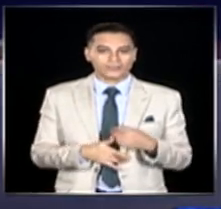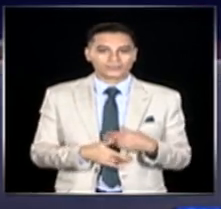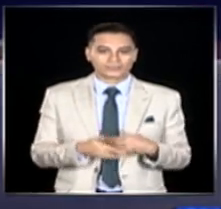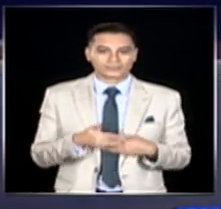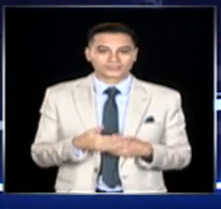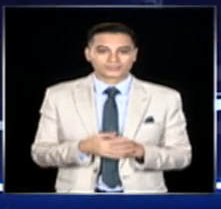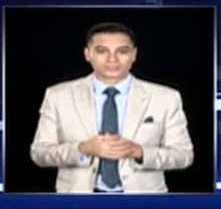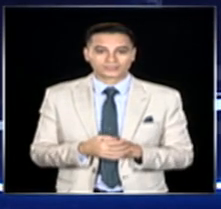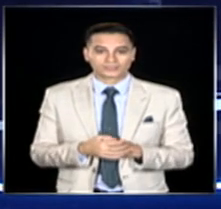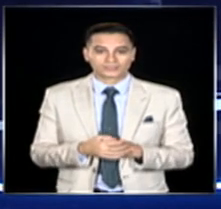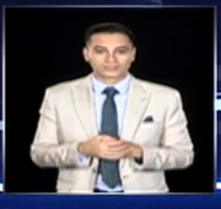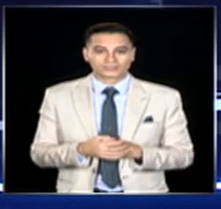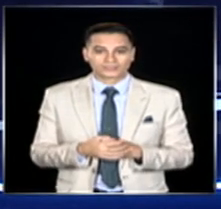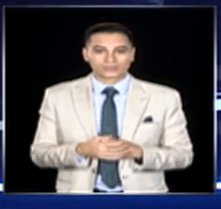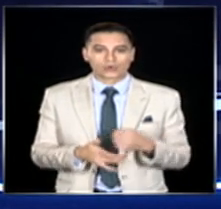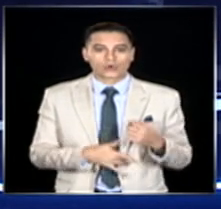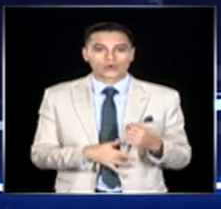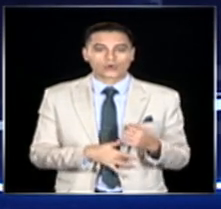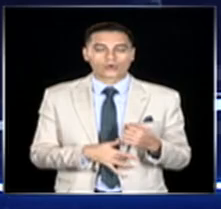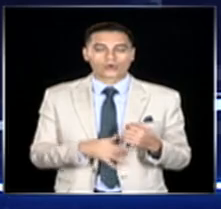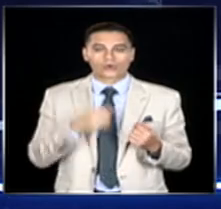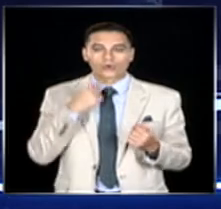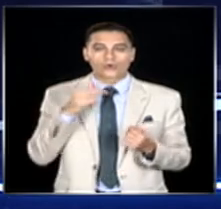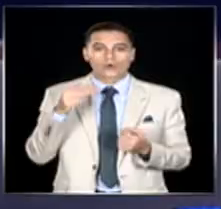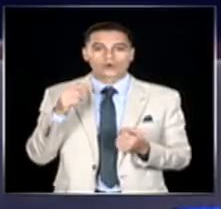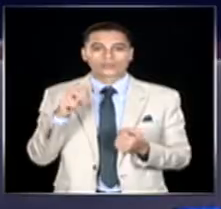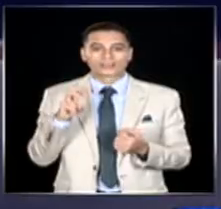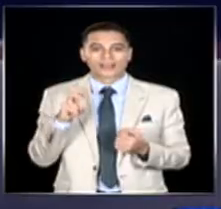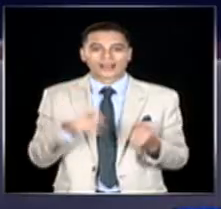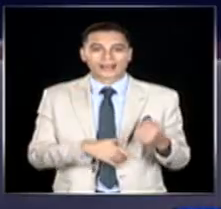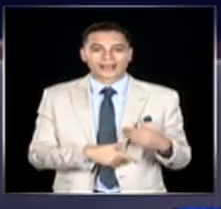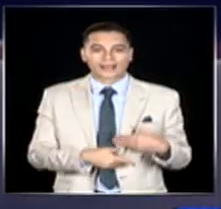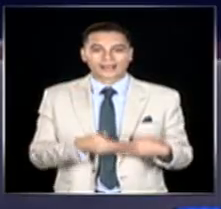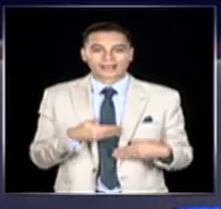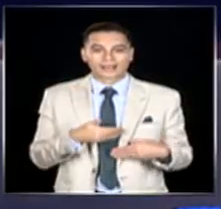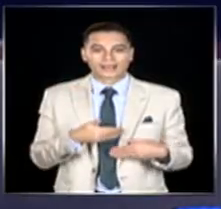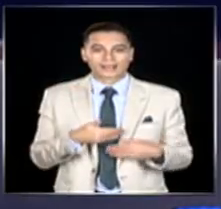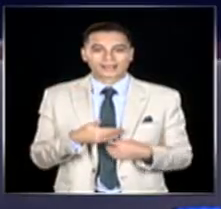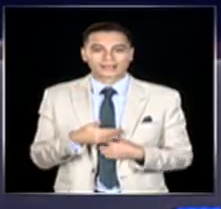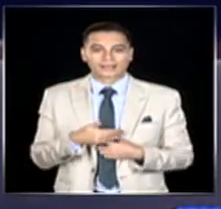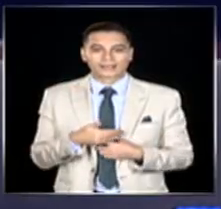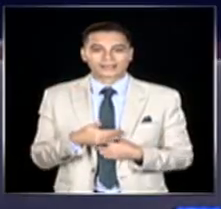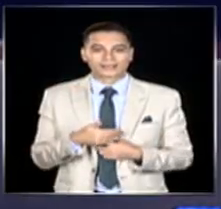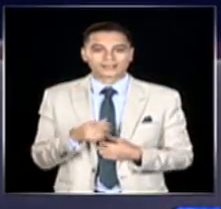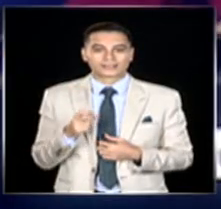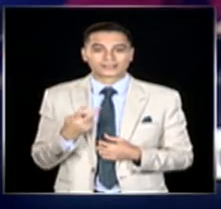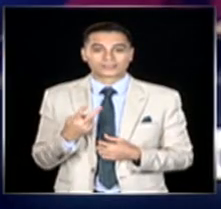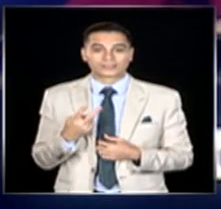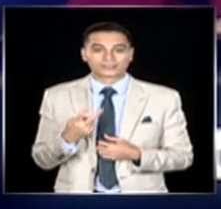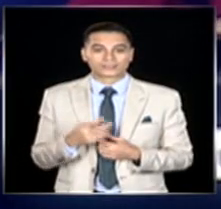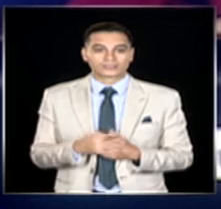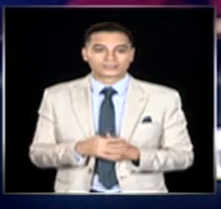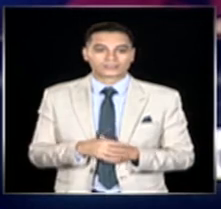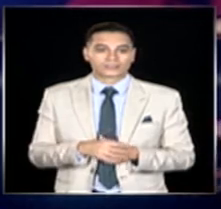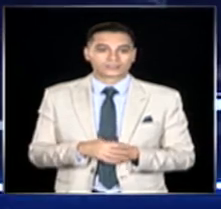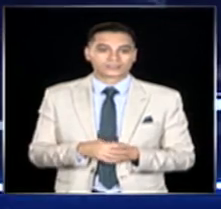عشان عايزة اقولها؟ ما هو اسم الغدة التي توجد فوق الكلية؟ تحت المهاد. نعم؟ لا ال 12 غده بصريه.